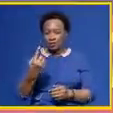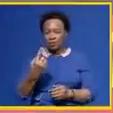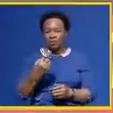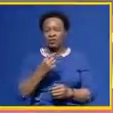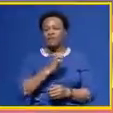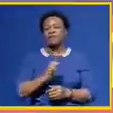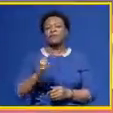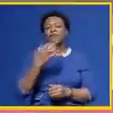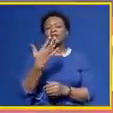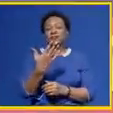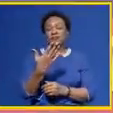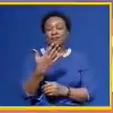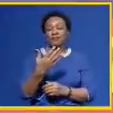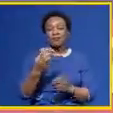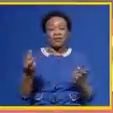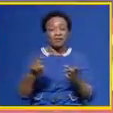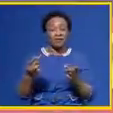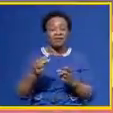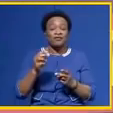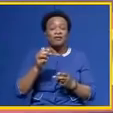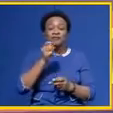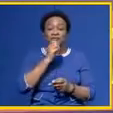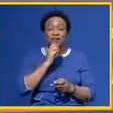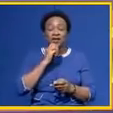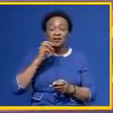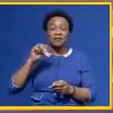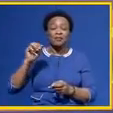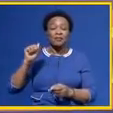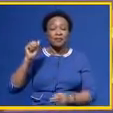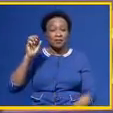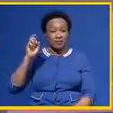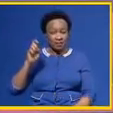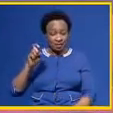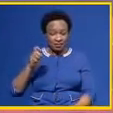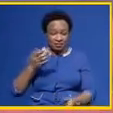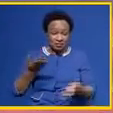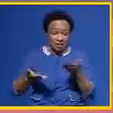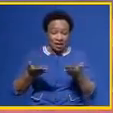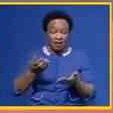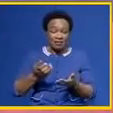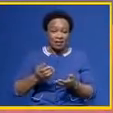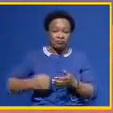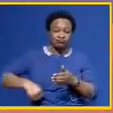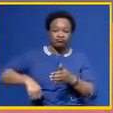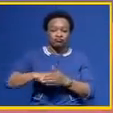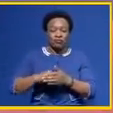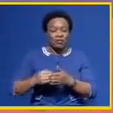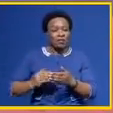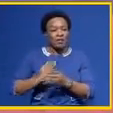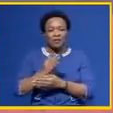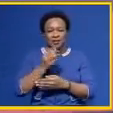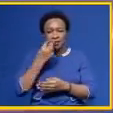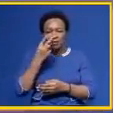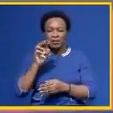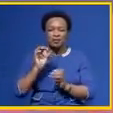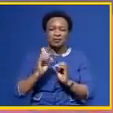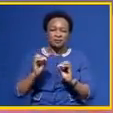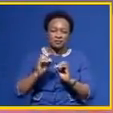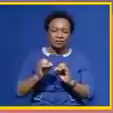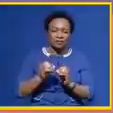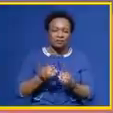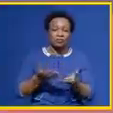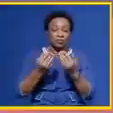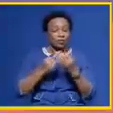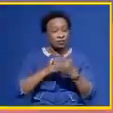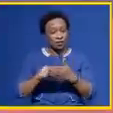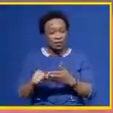5,000. Vile vile katika Azam Max unaweza, imetokea kwamba kuna mechi imekupita hujaiangalia, unaweza ukaingia kwenye Azam Max ukalipia